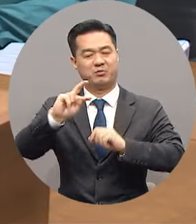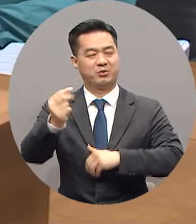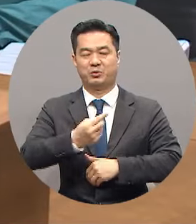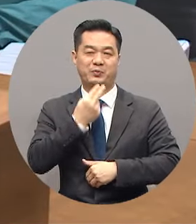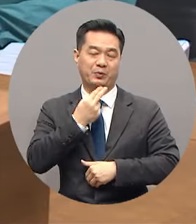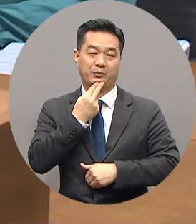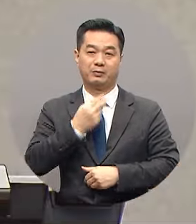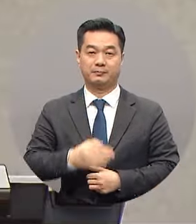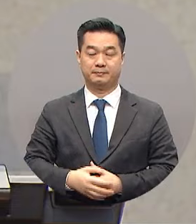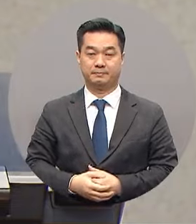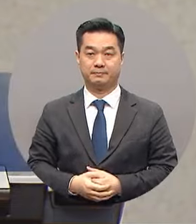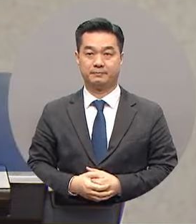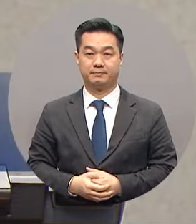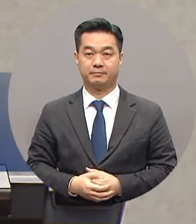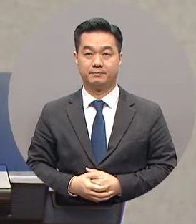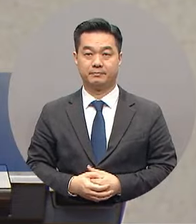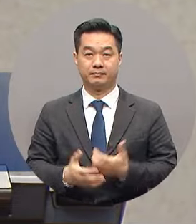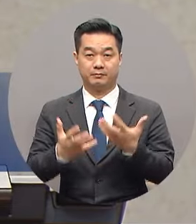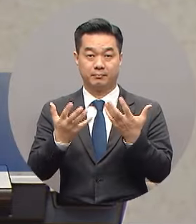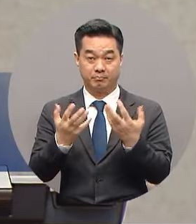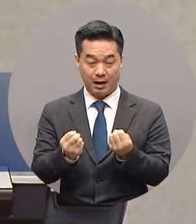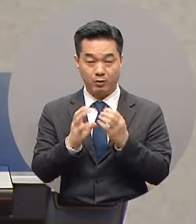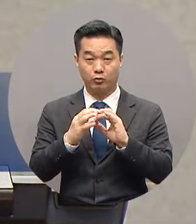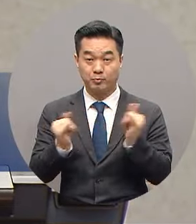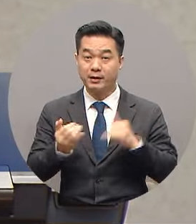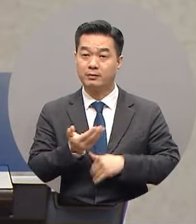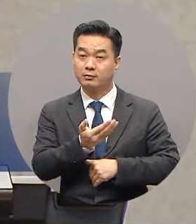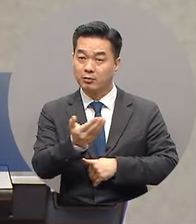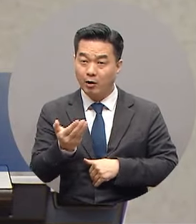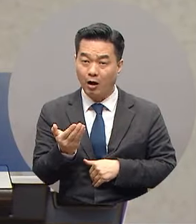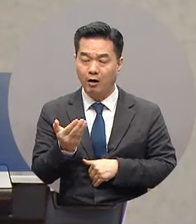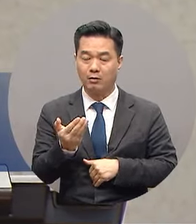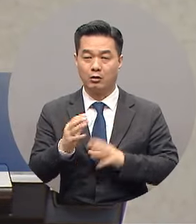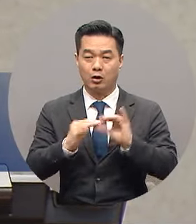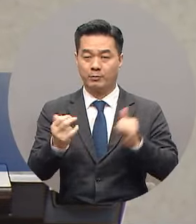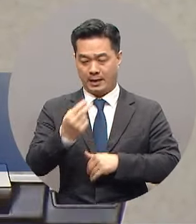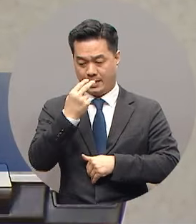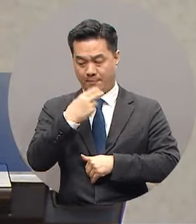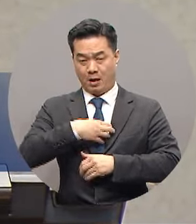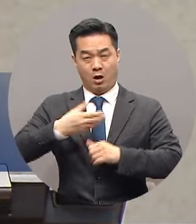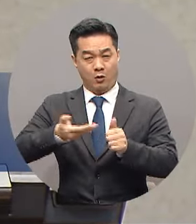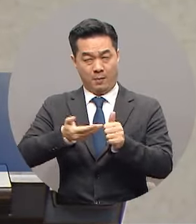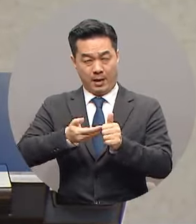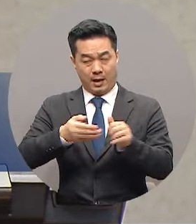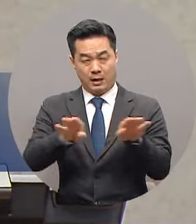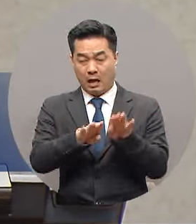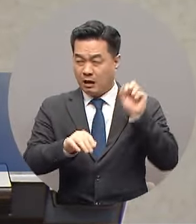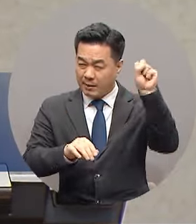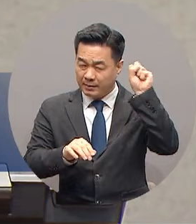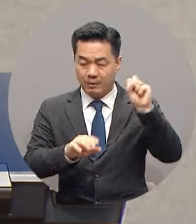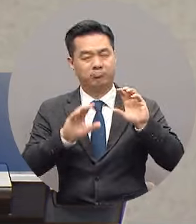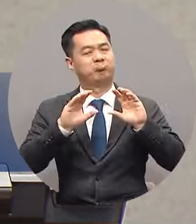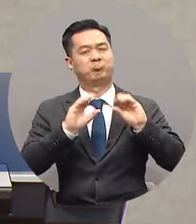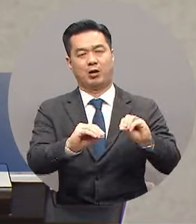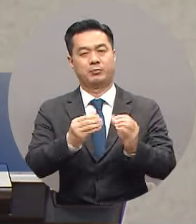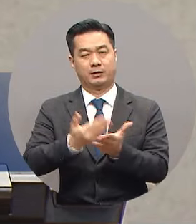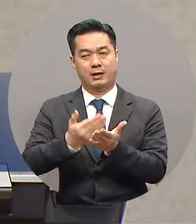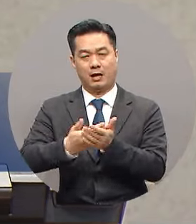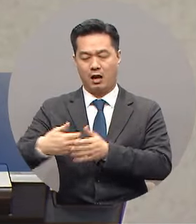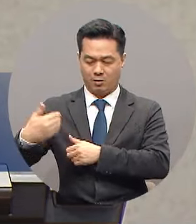않았습니다. 많은 국민들께서 국민의 생명을 위협하는 집단 행동을 즉시